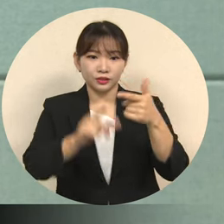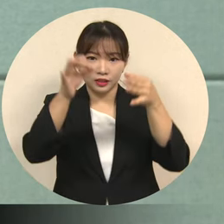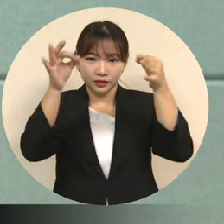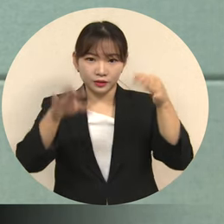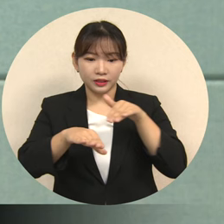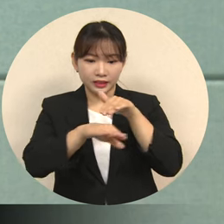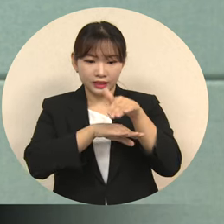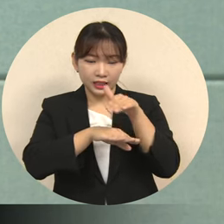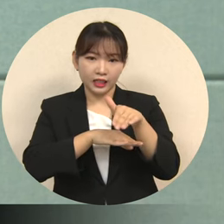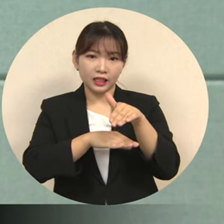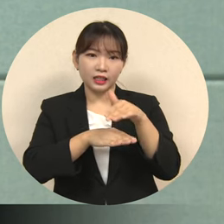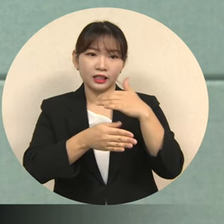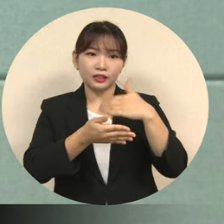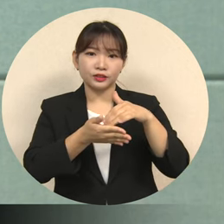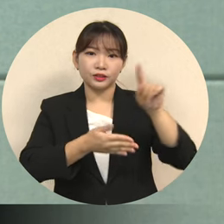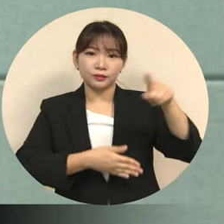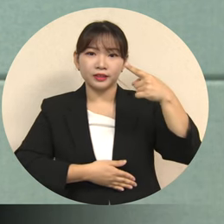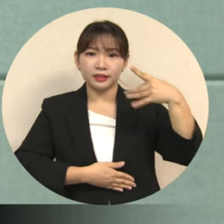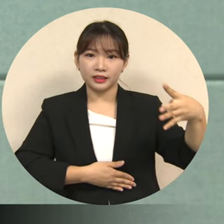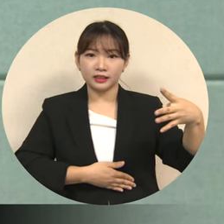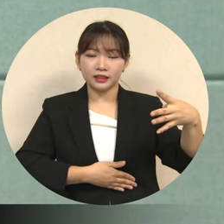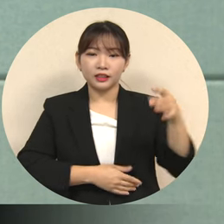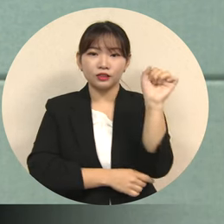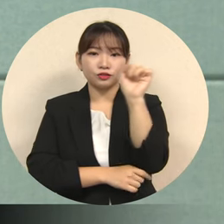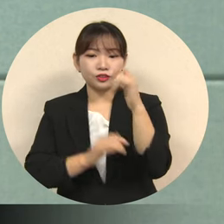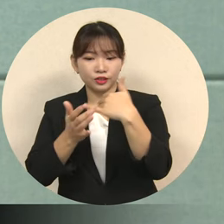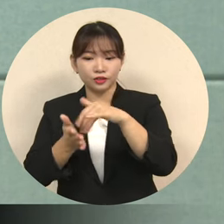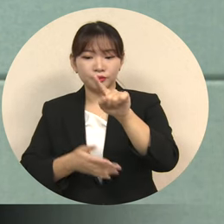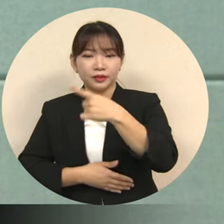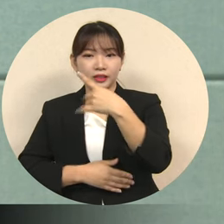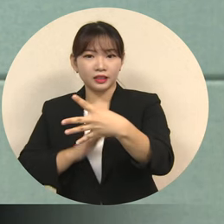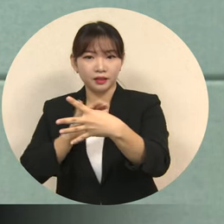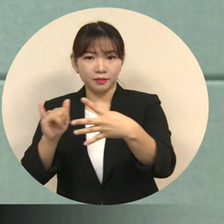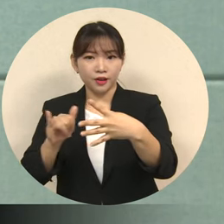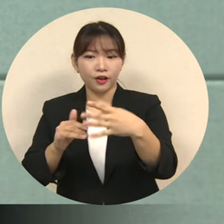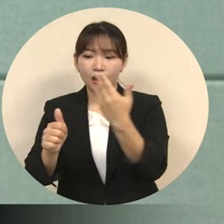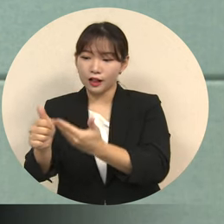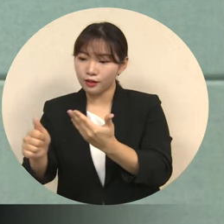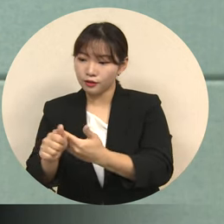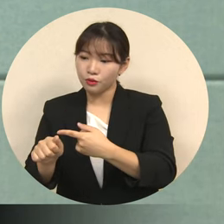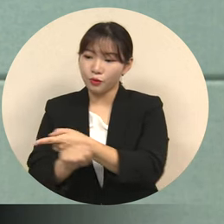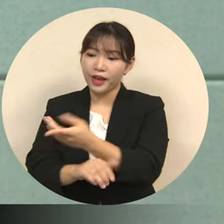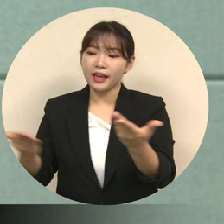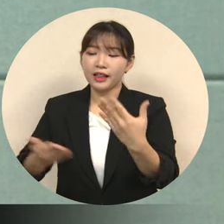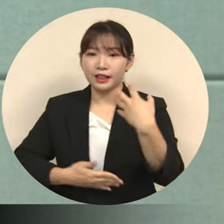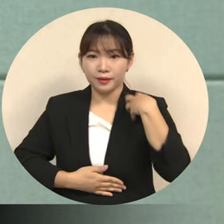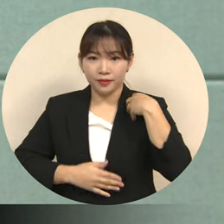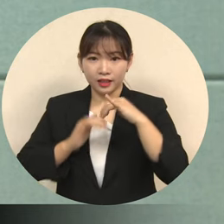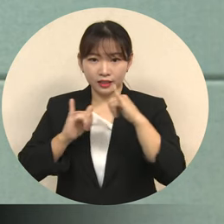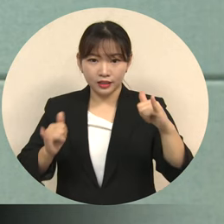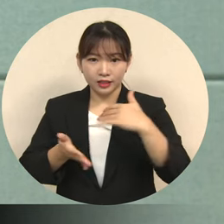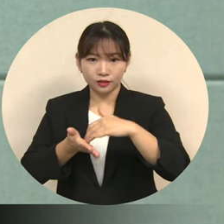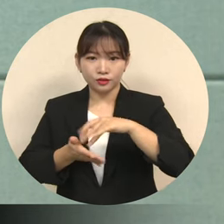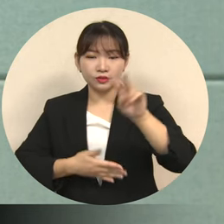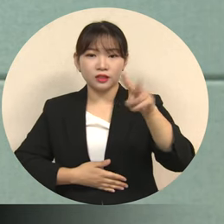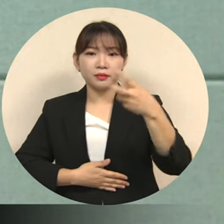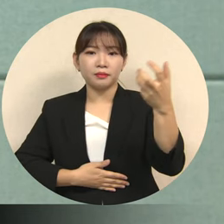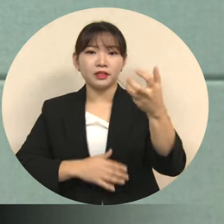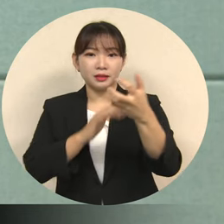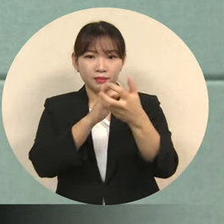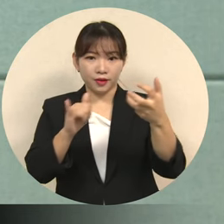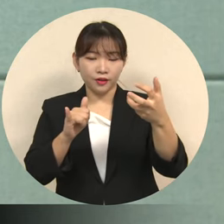동안 차량 104대, 운전자 104명, 안내원 등 근무인은